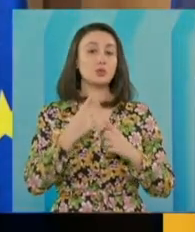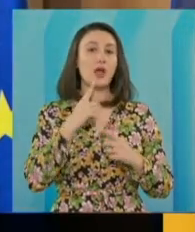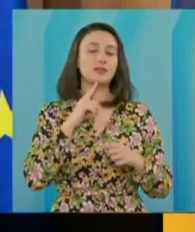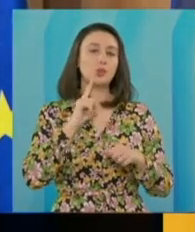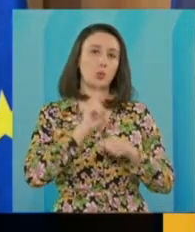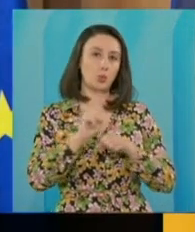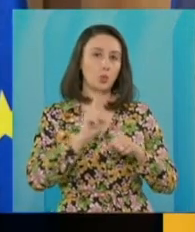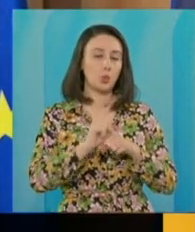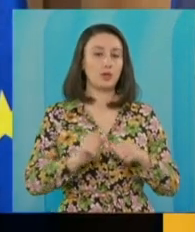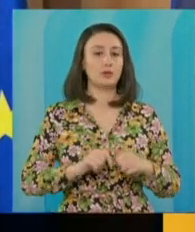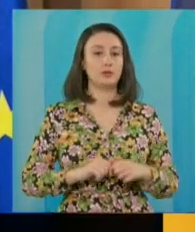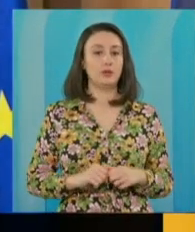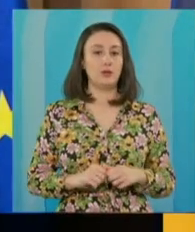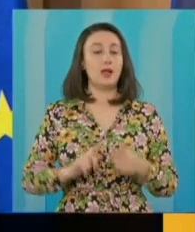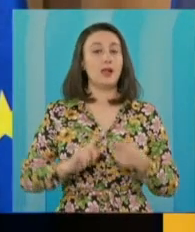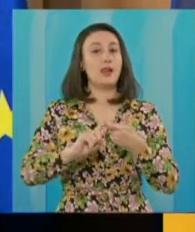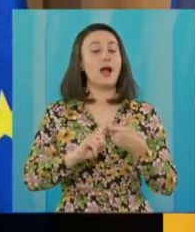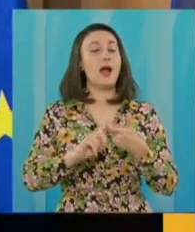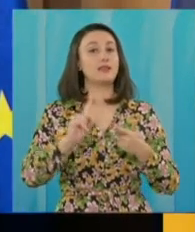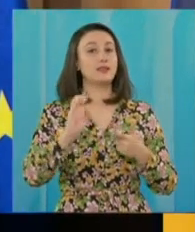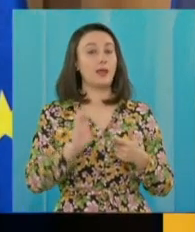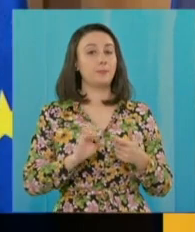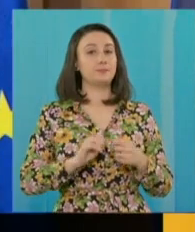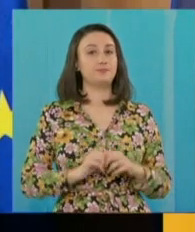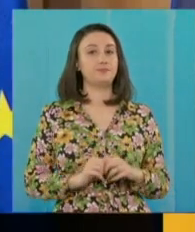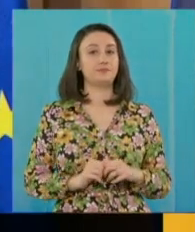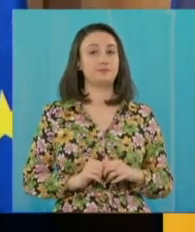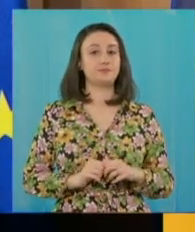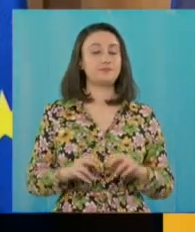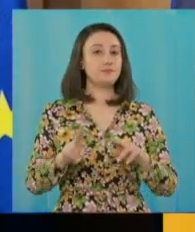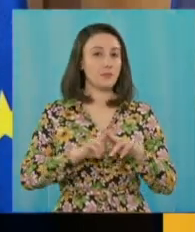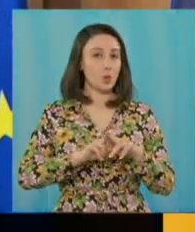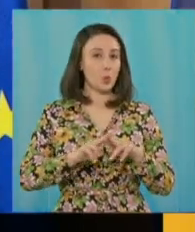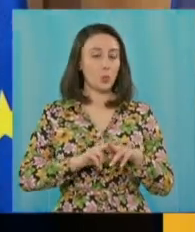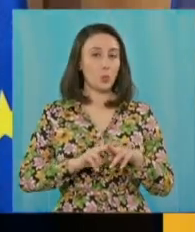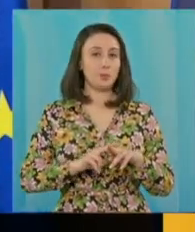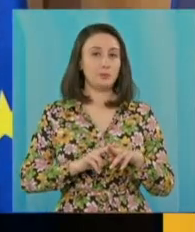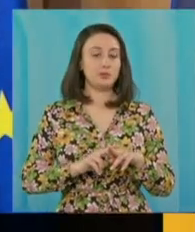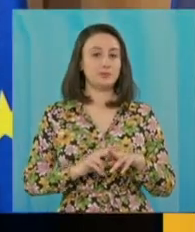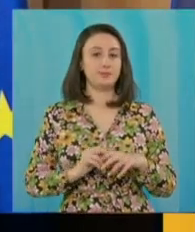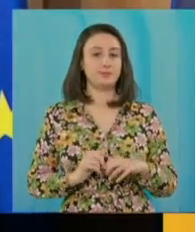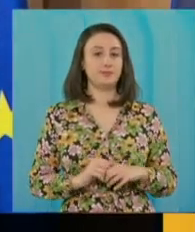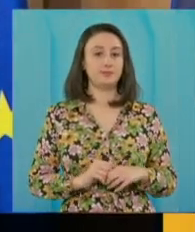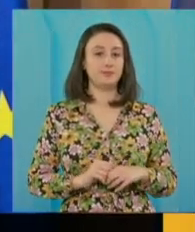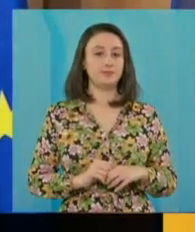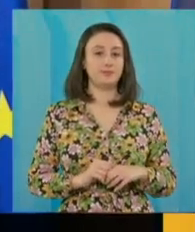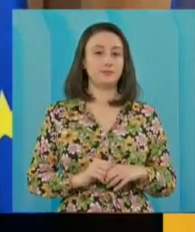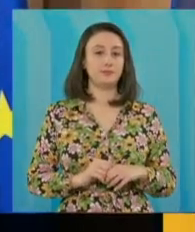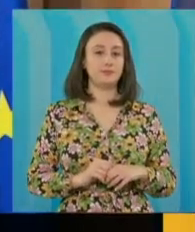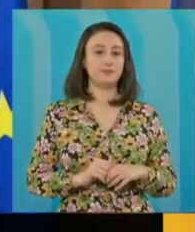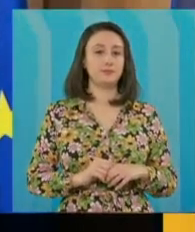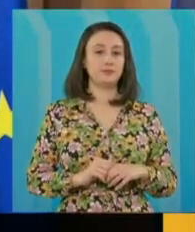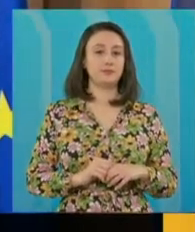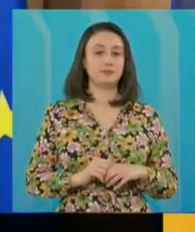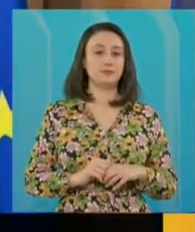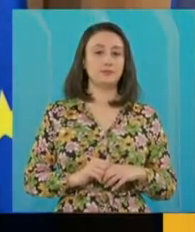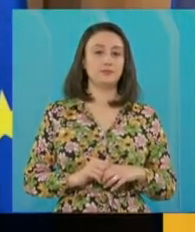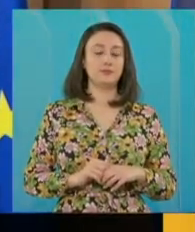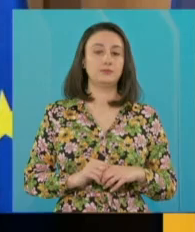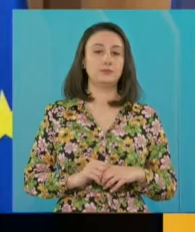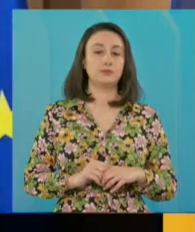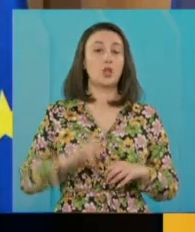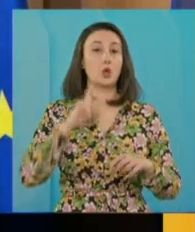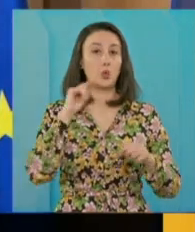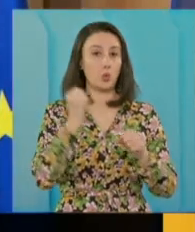aspectele legate de modalitatea în care lucrează împreună